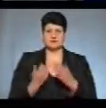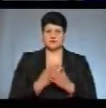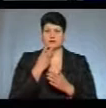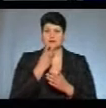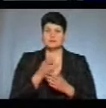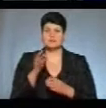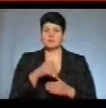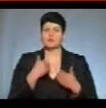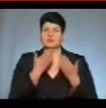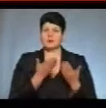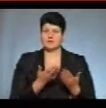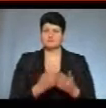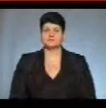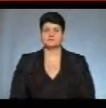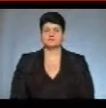таке.